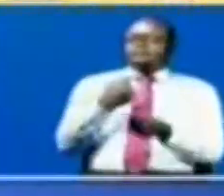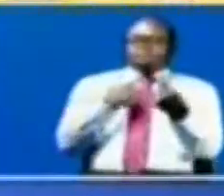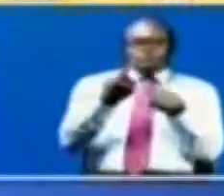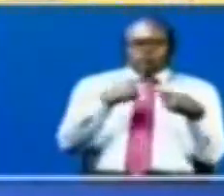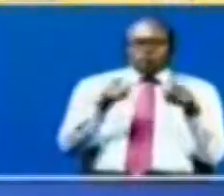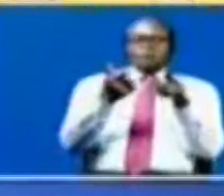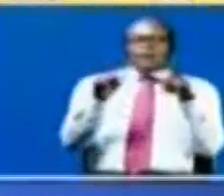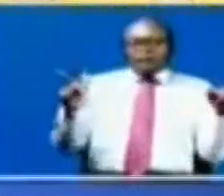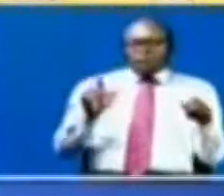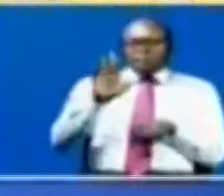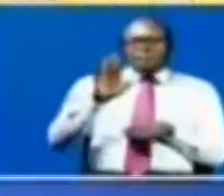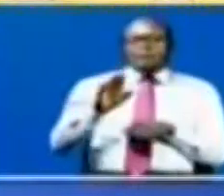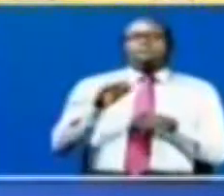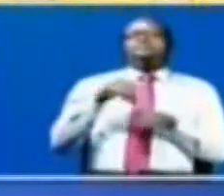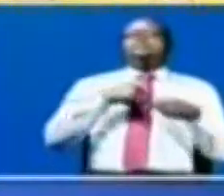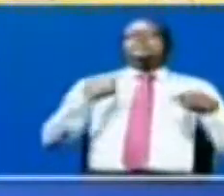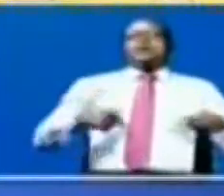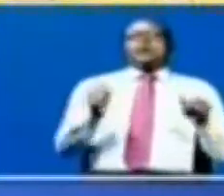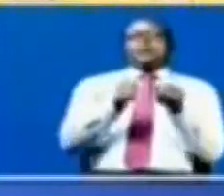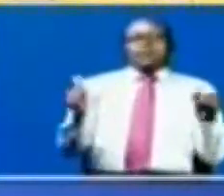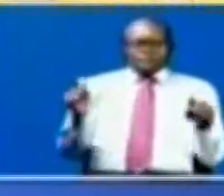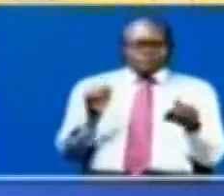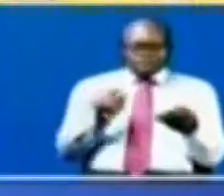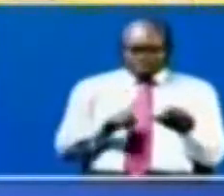Kichina kwa usanifu. Na pia